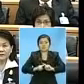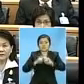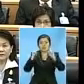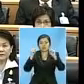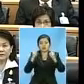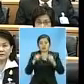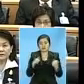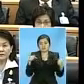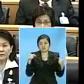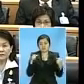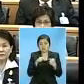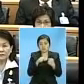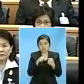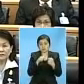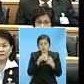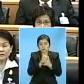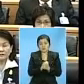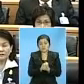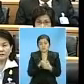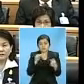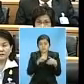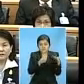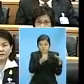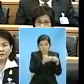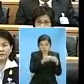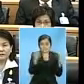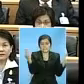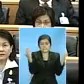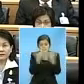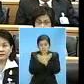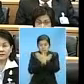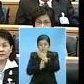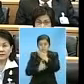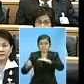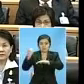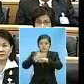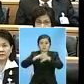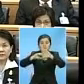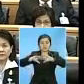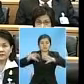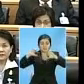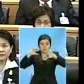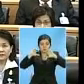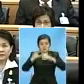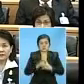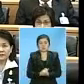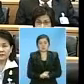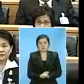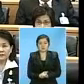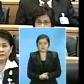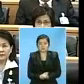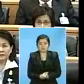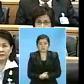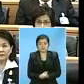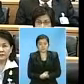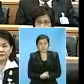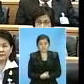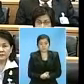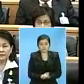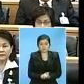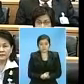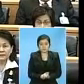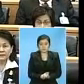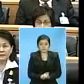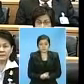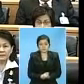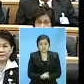ดพิ้วอำนาจของประชาชนให้พรรคการเมืองอีกพรรคหนึ่งเป็นรัฐบาลท่านประธานที่เคารพครับกับดัก